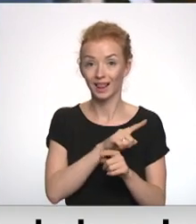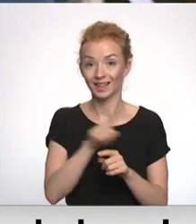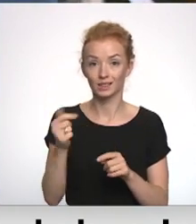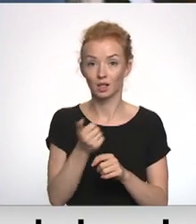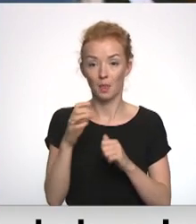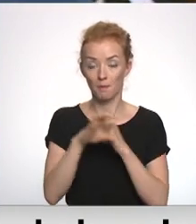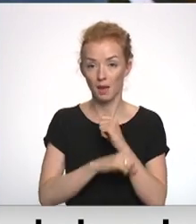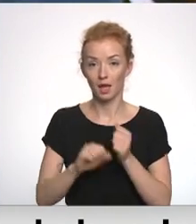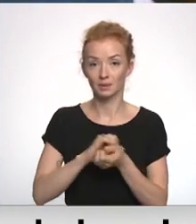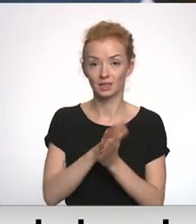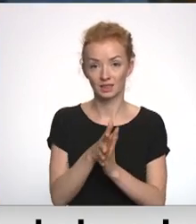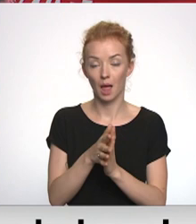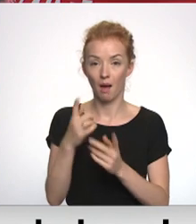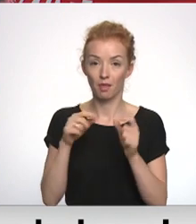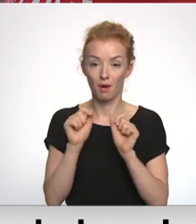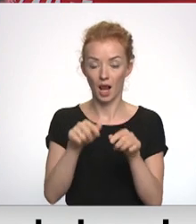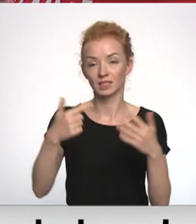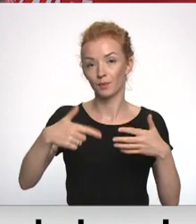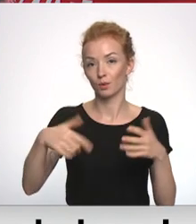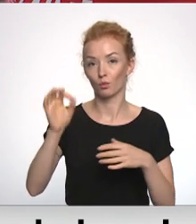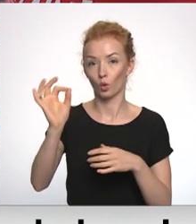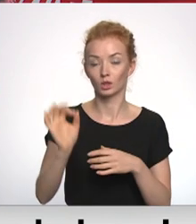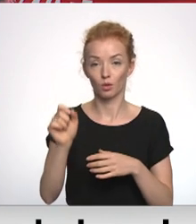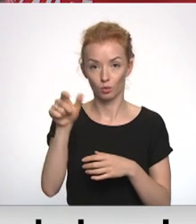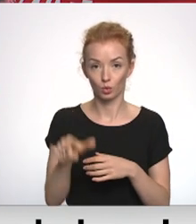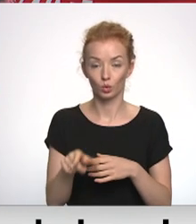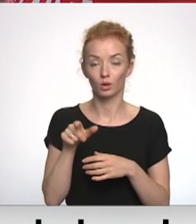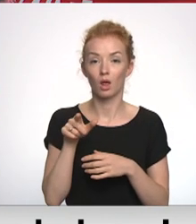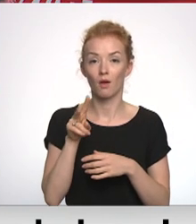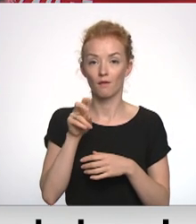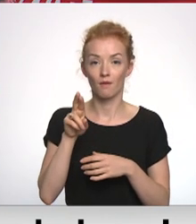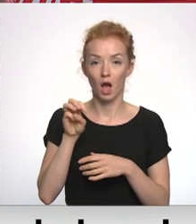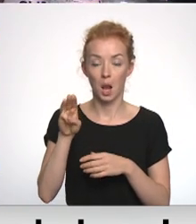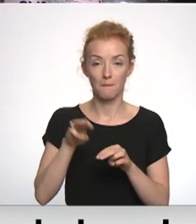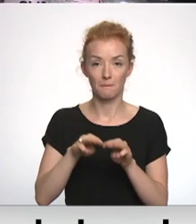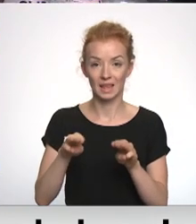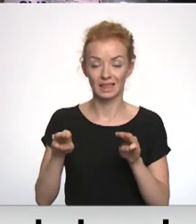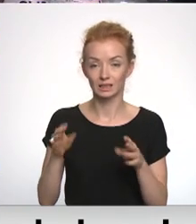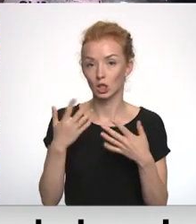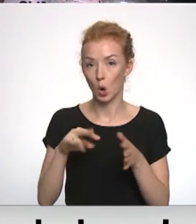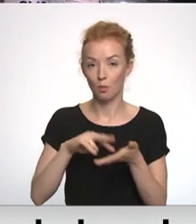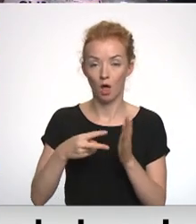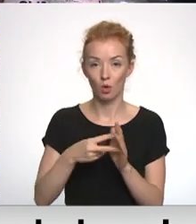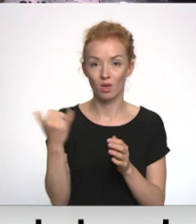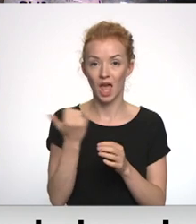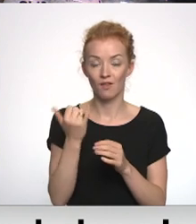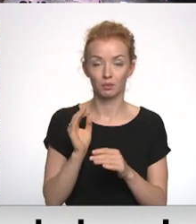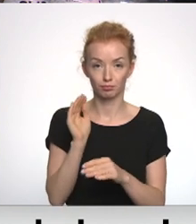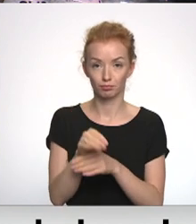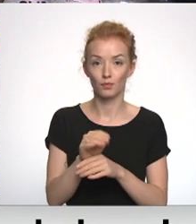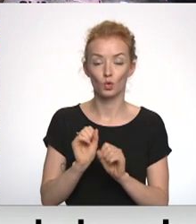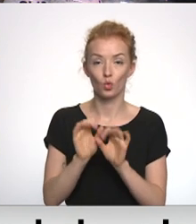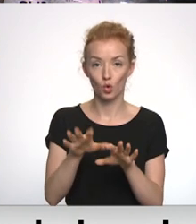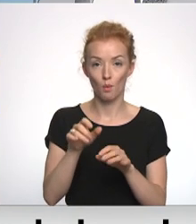panākt, ka sistēmā atgriežas 70% pudeļu. Vides aizsardzības un reģionālās attīstības ministrijā jau plāno janvārī papildināt